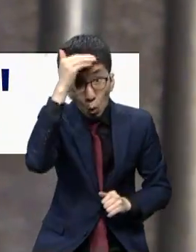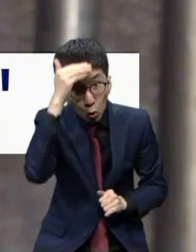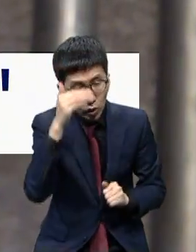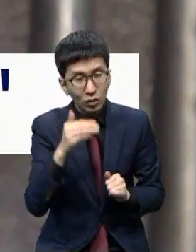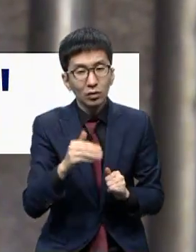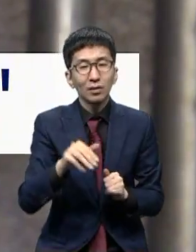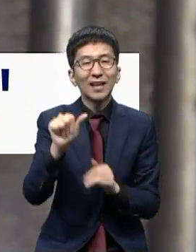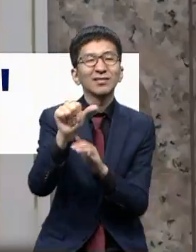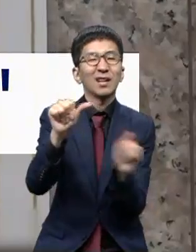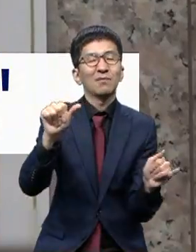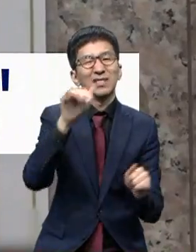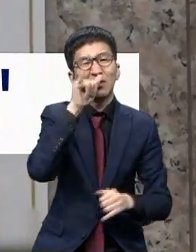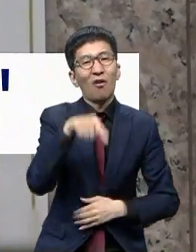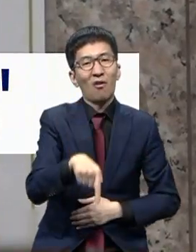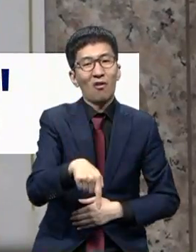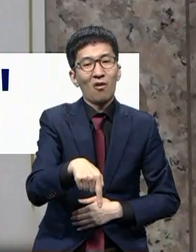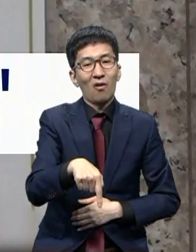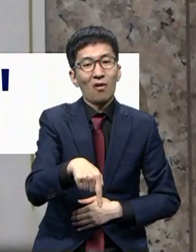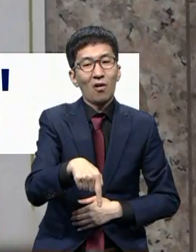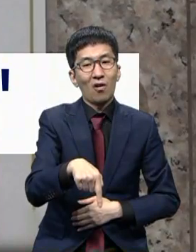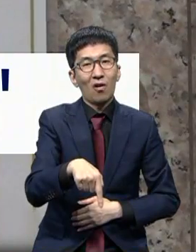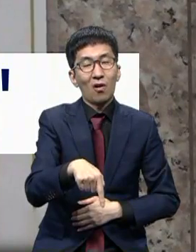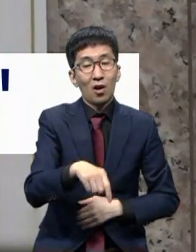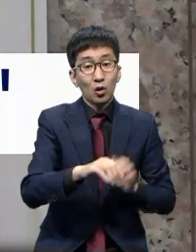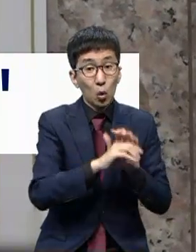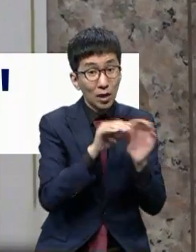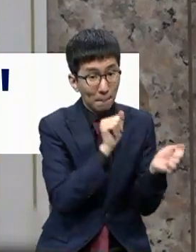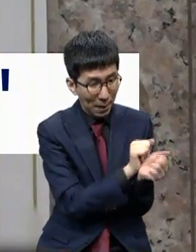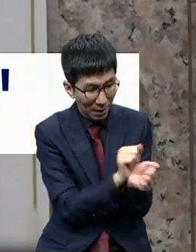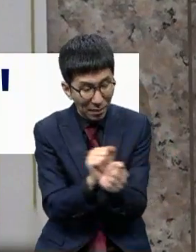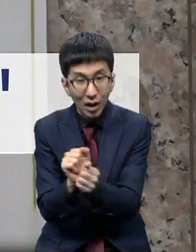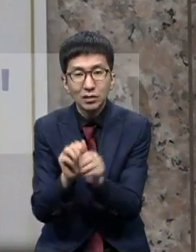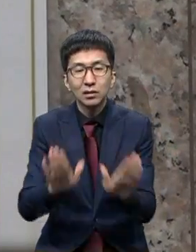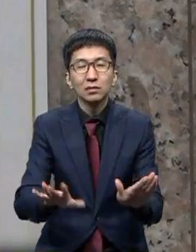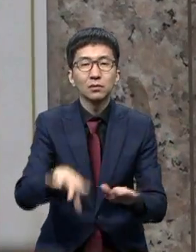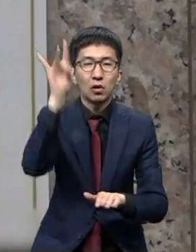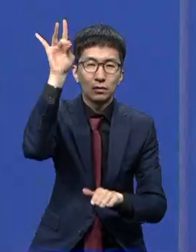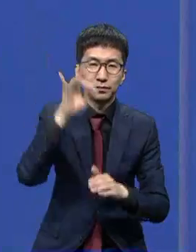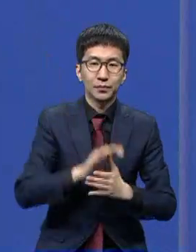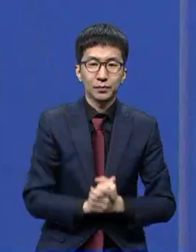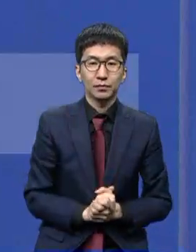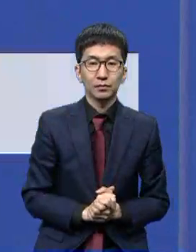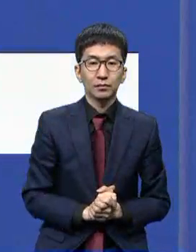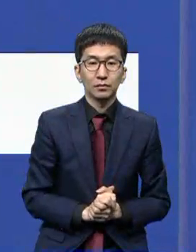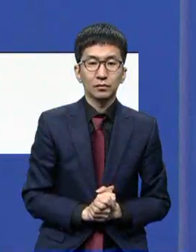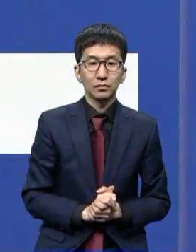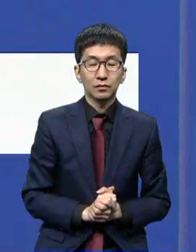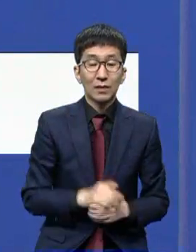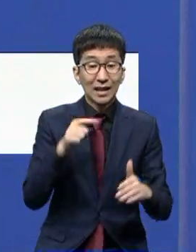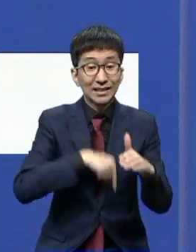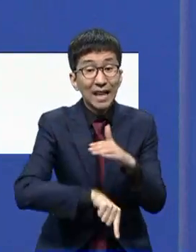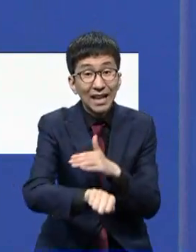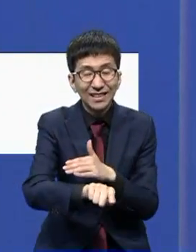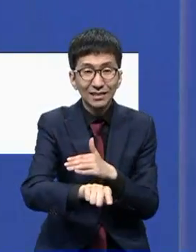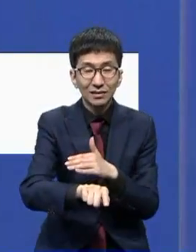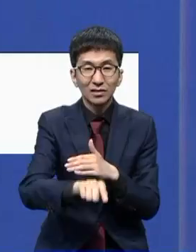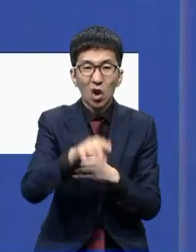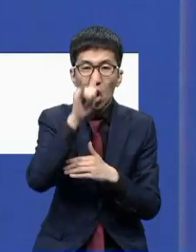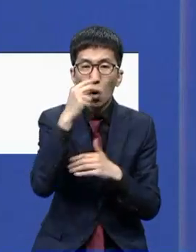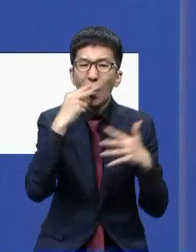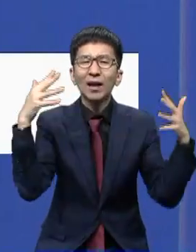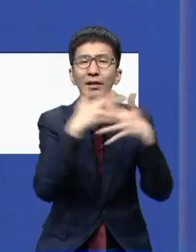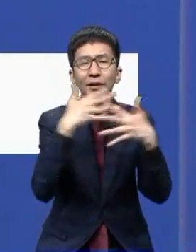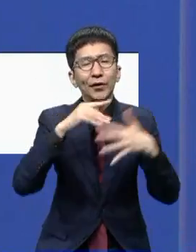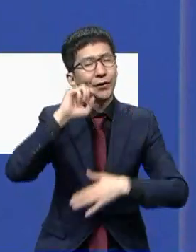관객입니다. 공연장 관객에게 바이러스가 전파된 사례는 이번이 처음입니다. 지하에 위치해서 자연